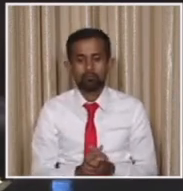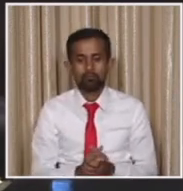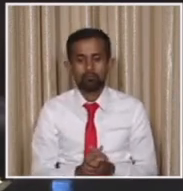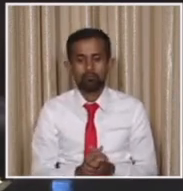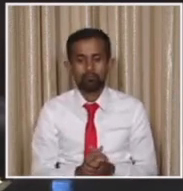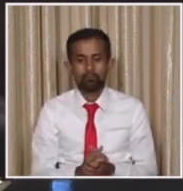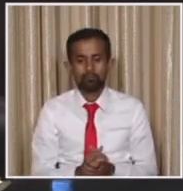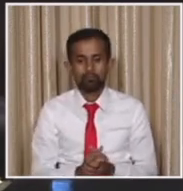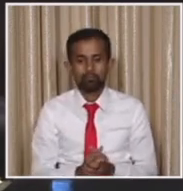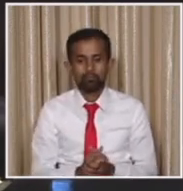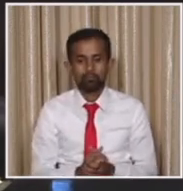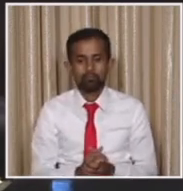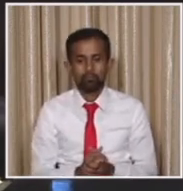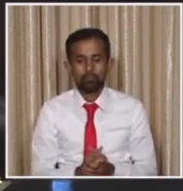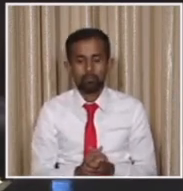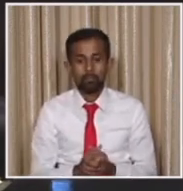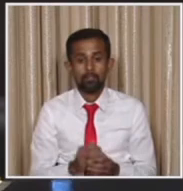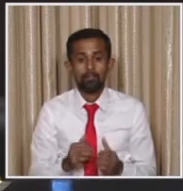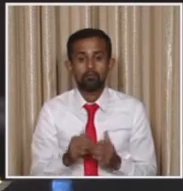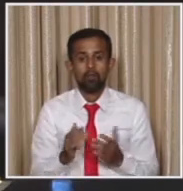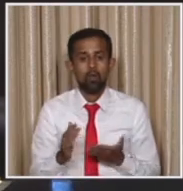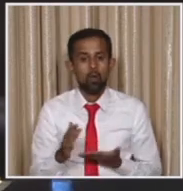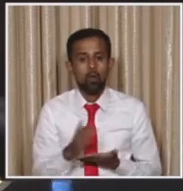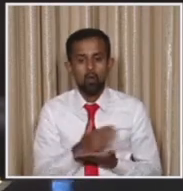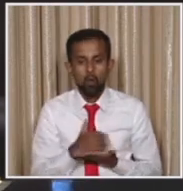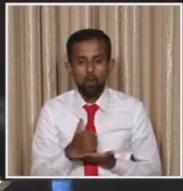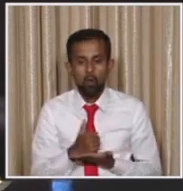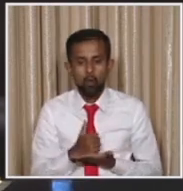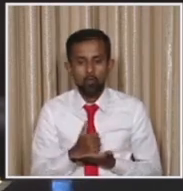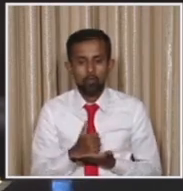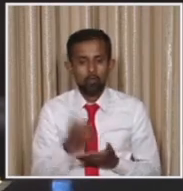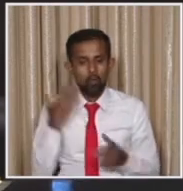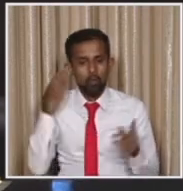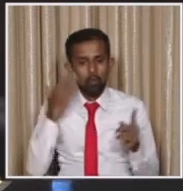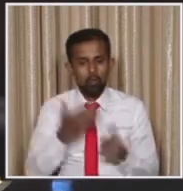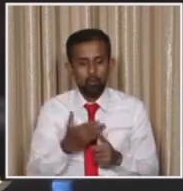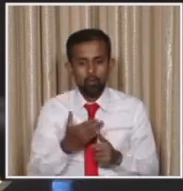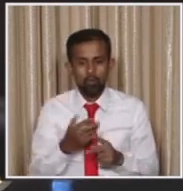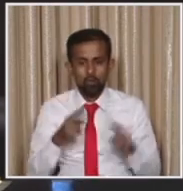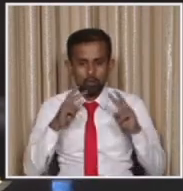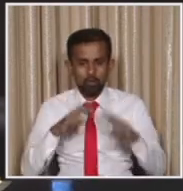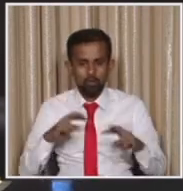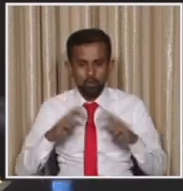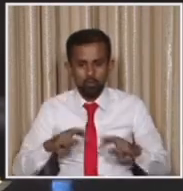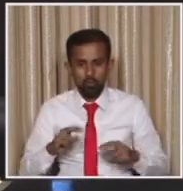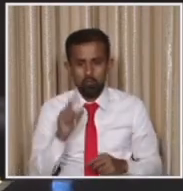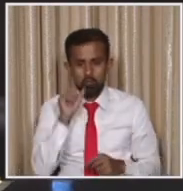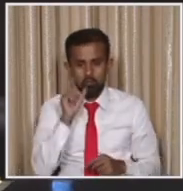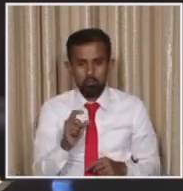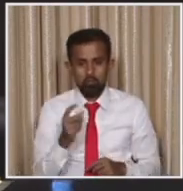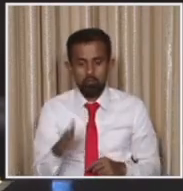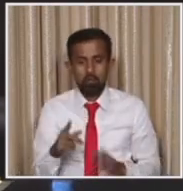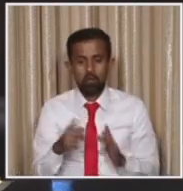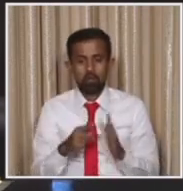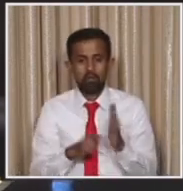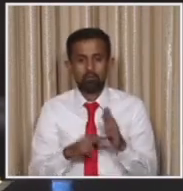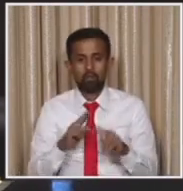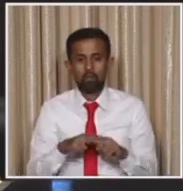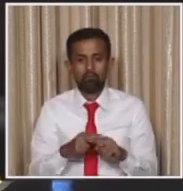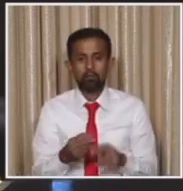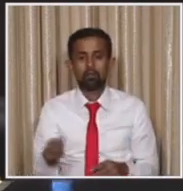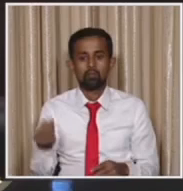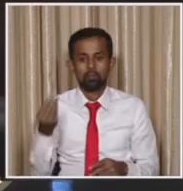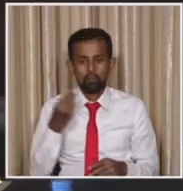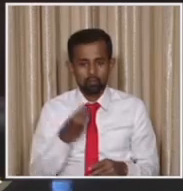තමයි මේ සියලු දේ පිළිබඳව ස්ටඩි එකක් කරලා IMF එකෙන් ඉදිරිපත් කරලා